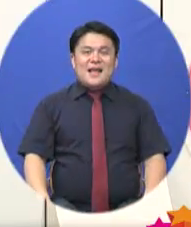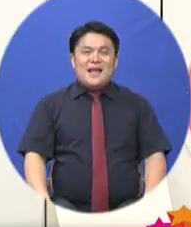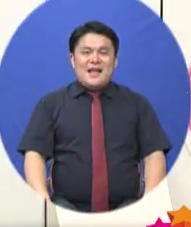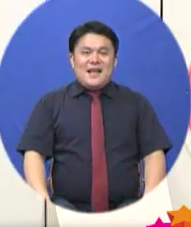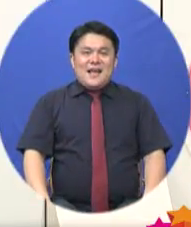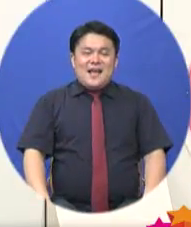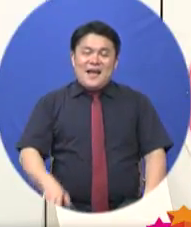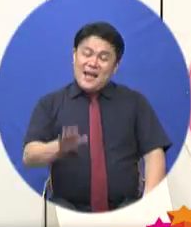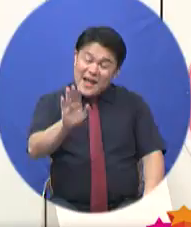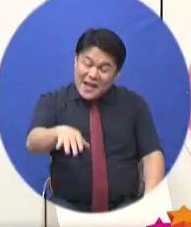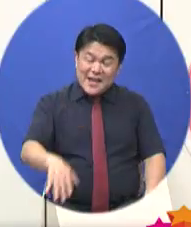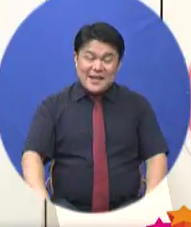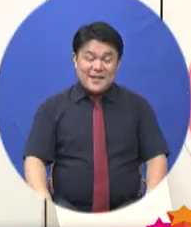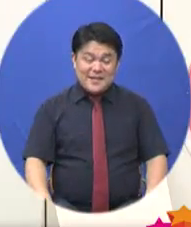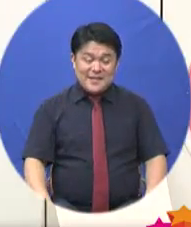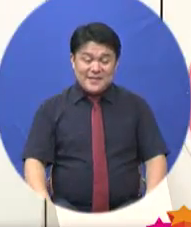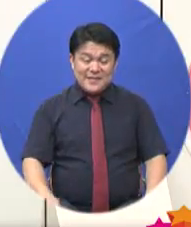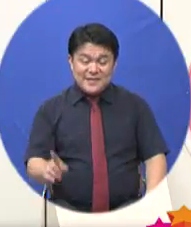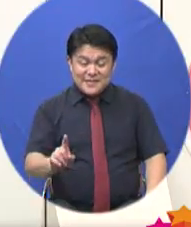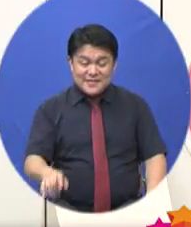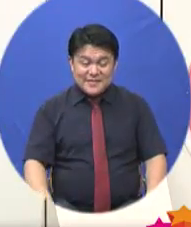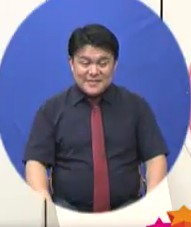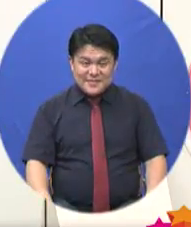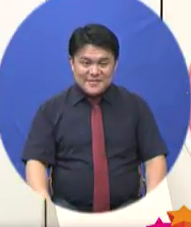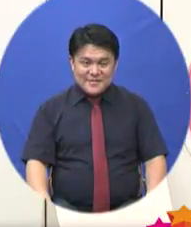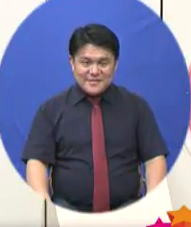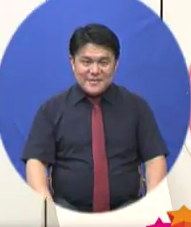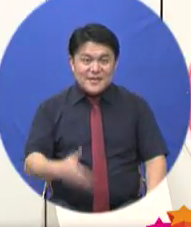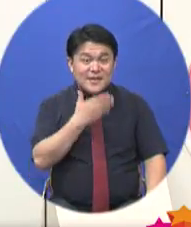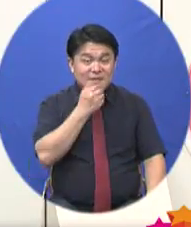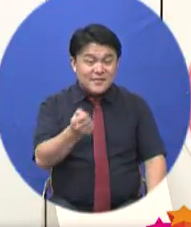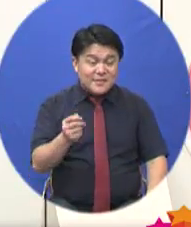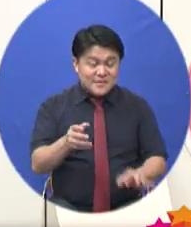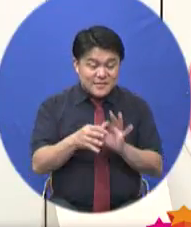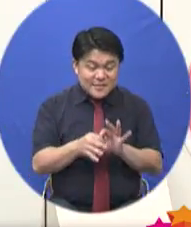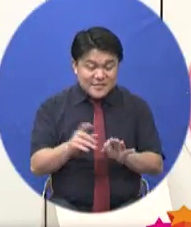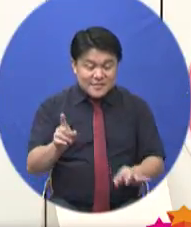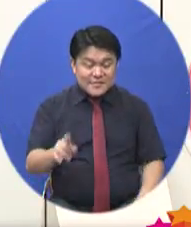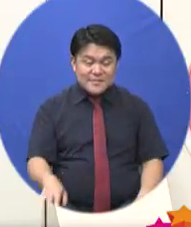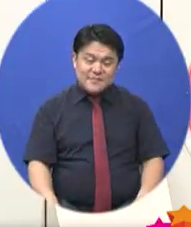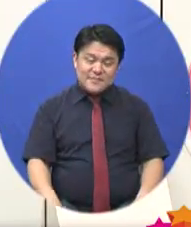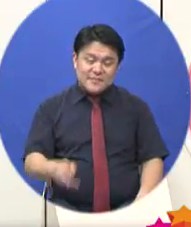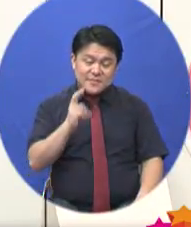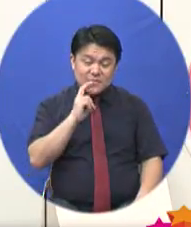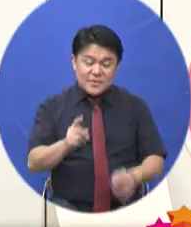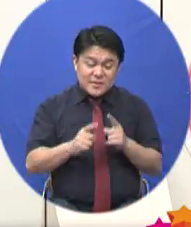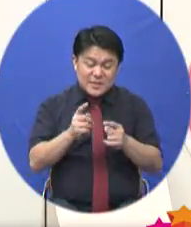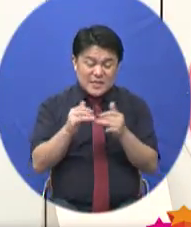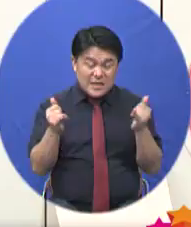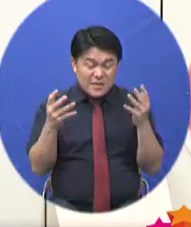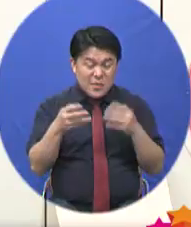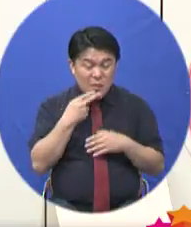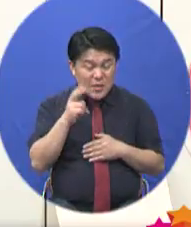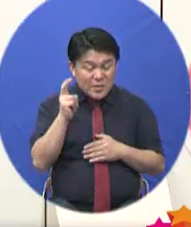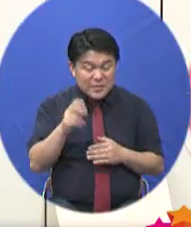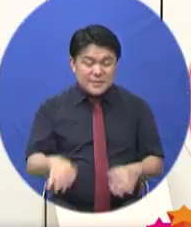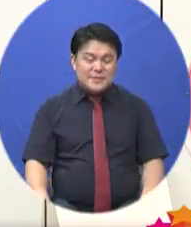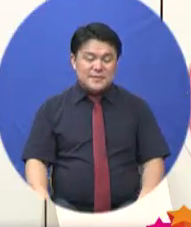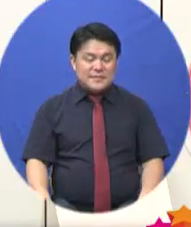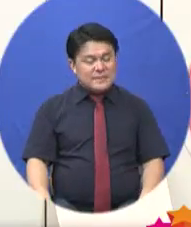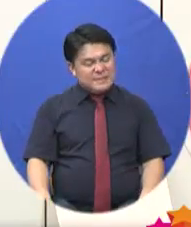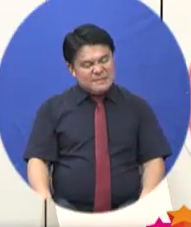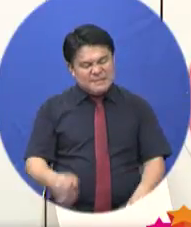저기. 네. 하도 이쪽으로는 그 복지에 이 네. 노래 신청하는 사람이 없길래